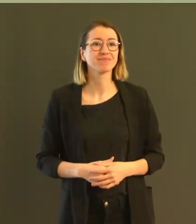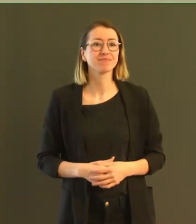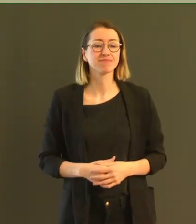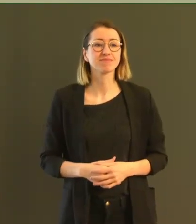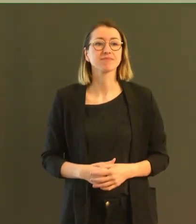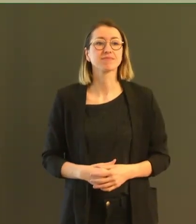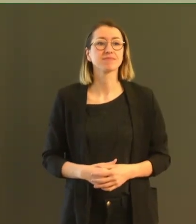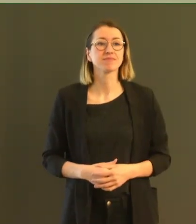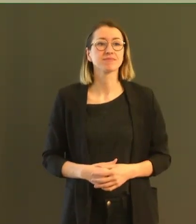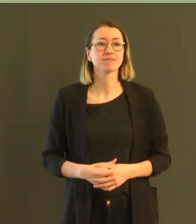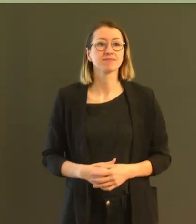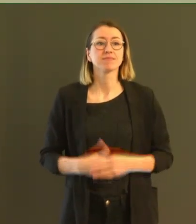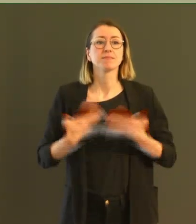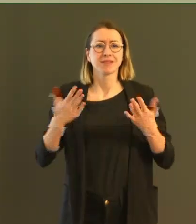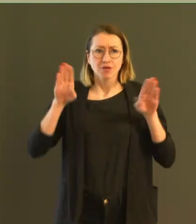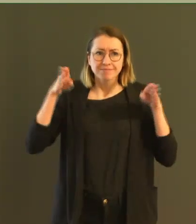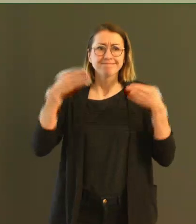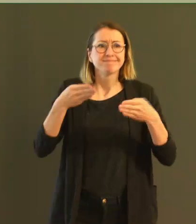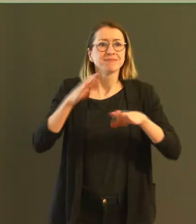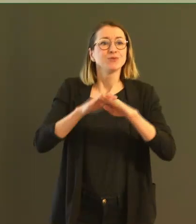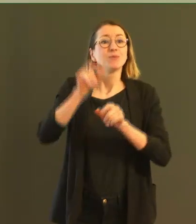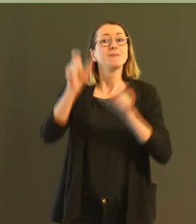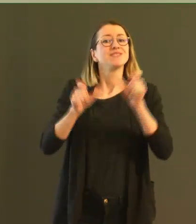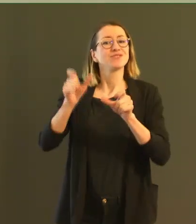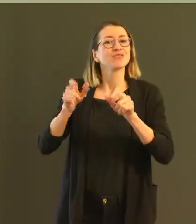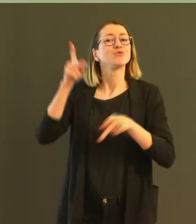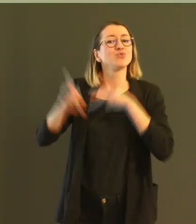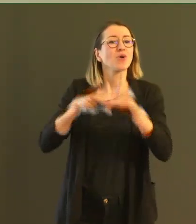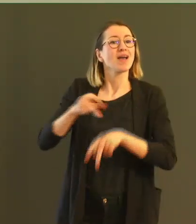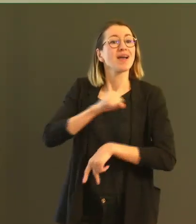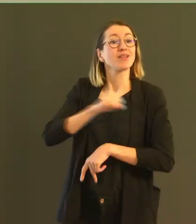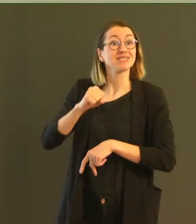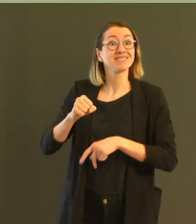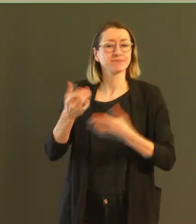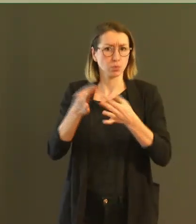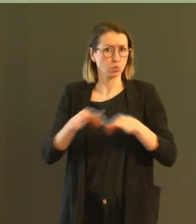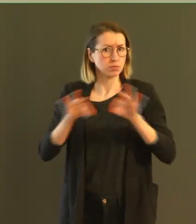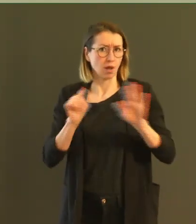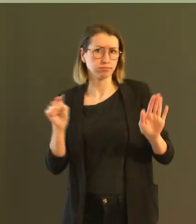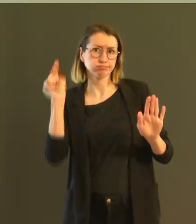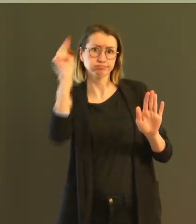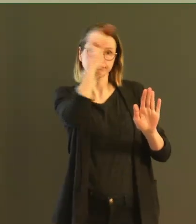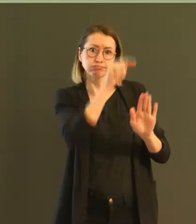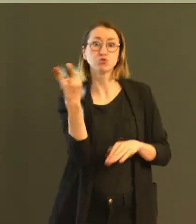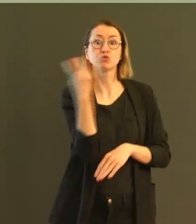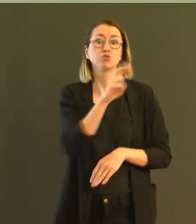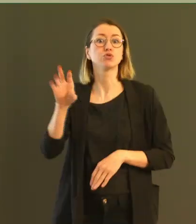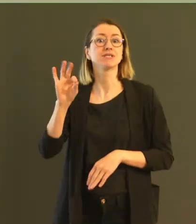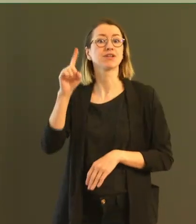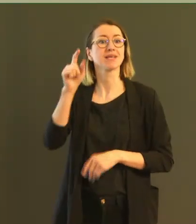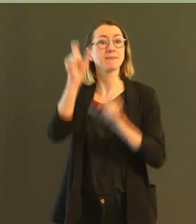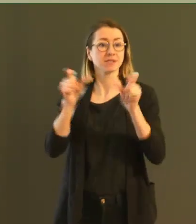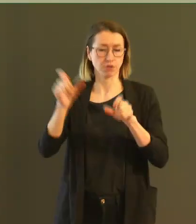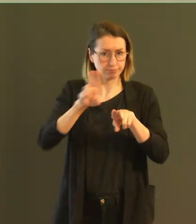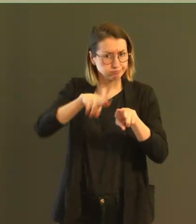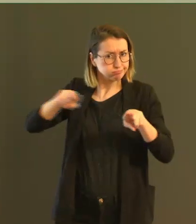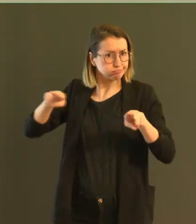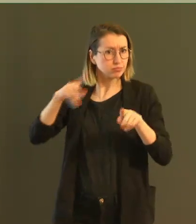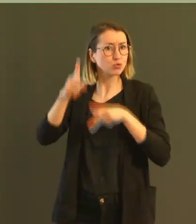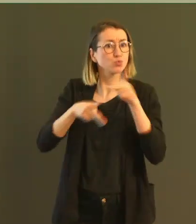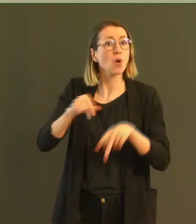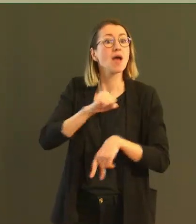soins intensifs il y en a 250 et 1 seul un peu plus de la moitié d'entre eux nécessitent une